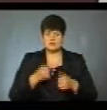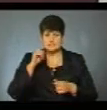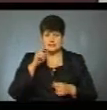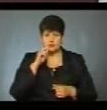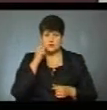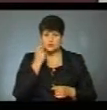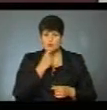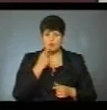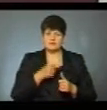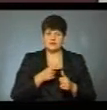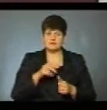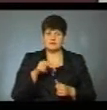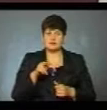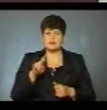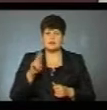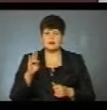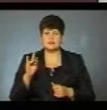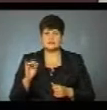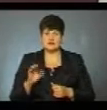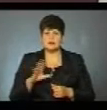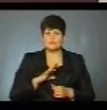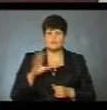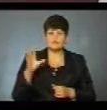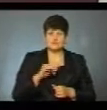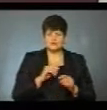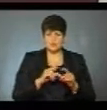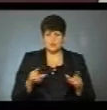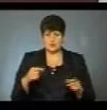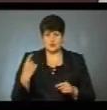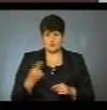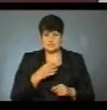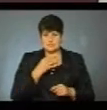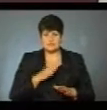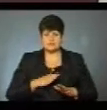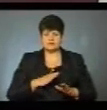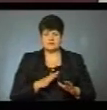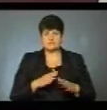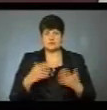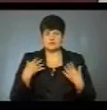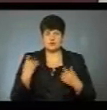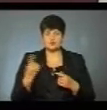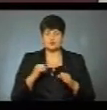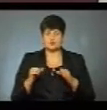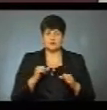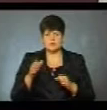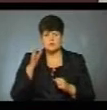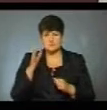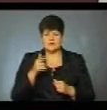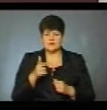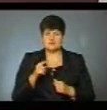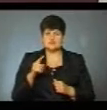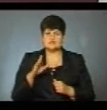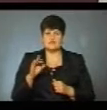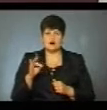української мови імені Петра Яцика відбувся в усіх школах області, повідомила заступниця начальниці обласного управління освіти і науки Ганна Зварич.